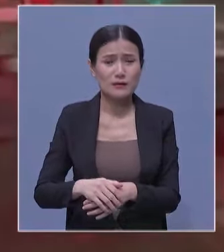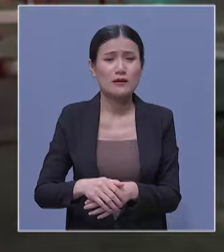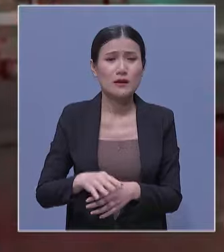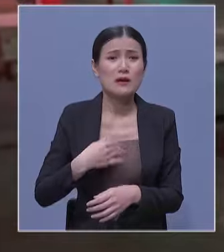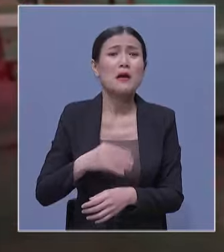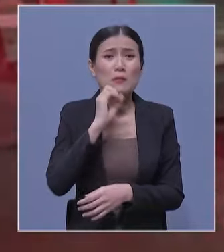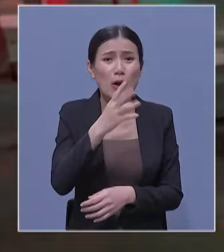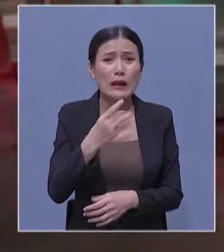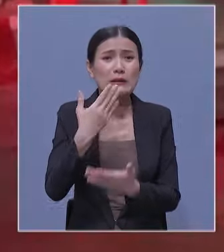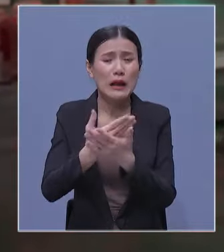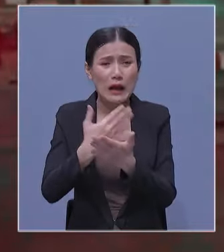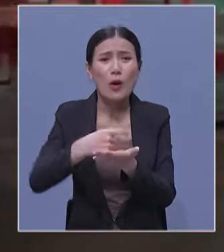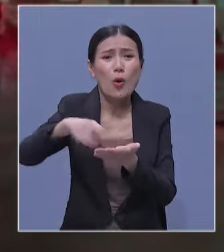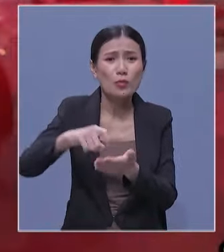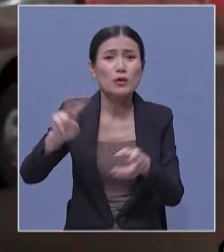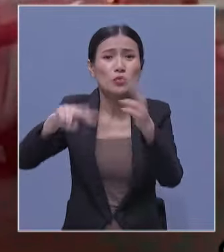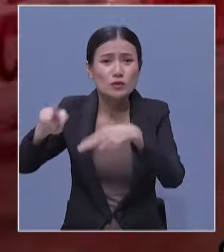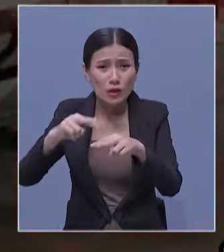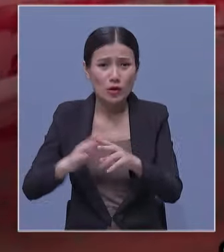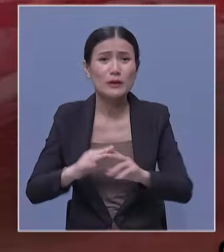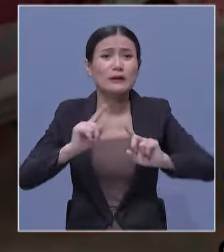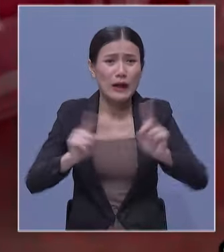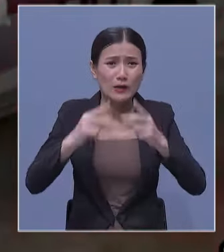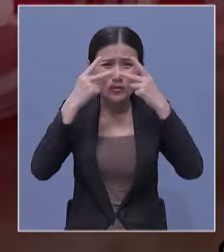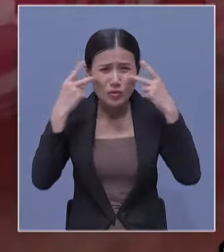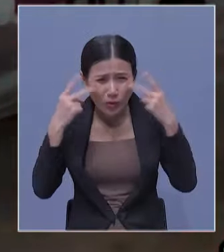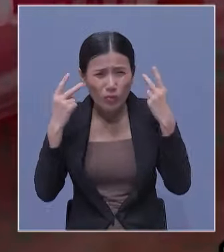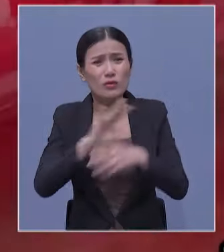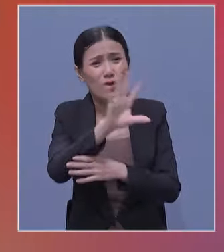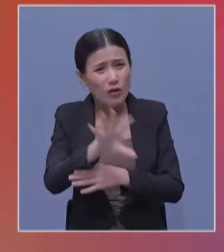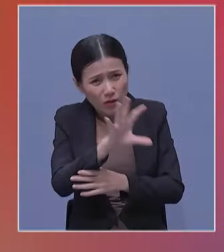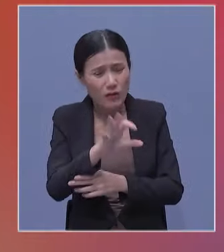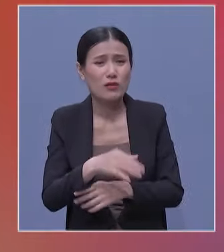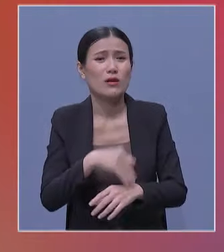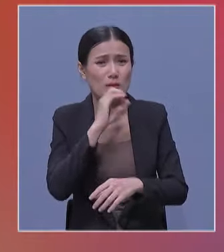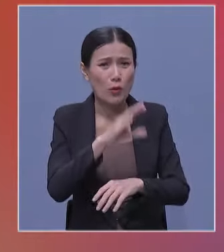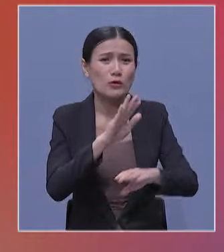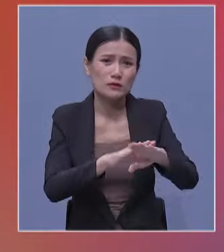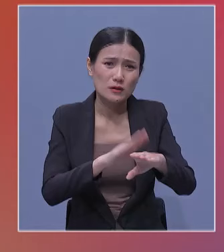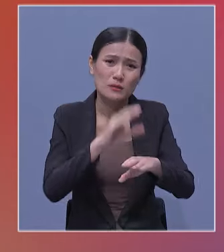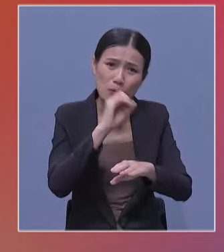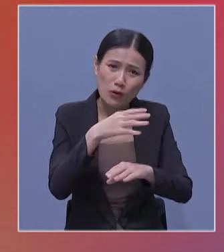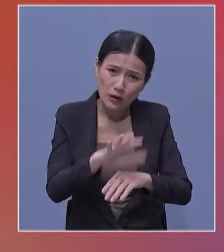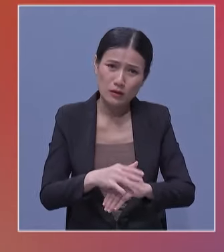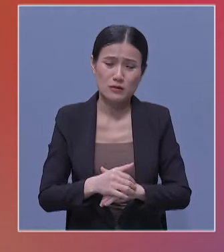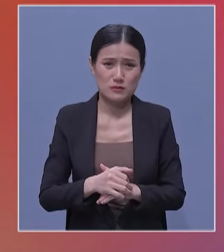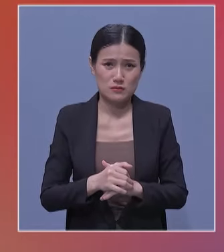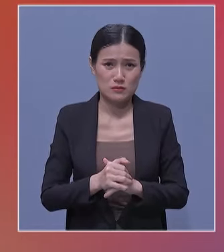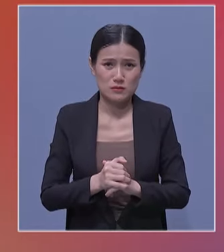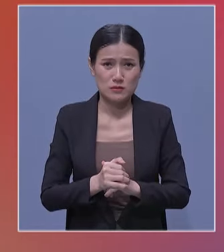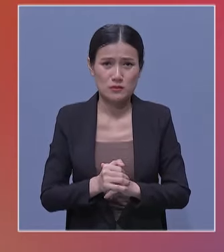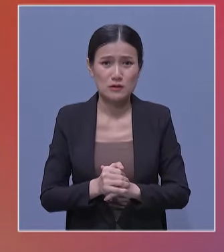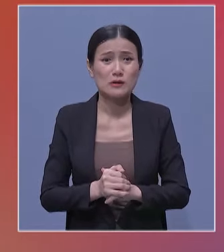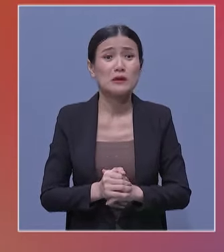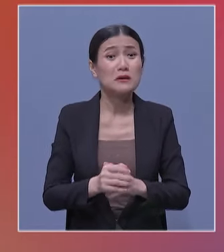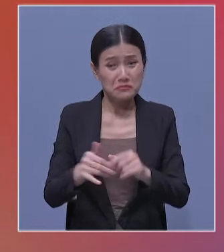สอบเนี่ยทั้งๆที่ขายพระมันวิสาเชพอันเดียวเลยเขาไม่ฟังเลยนี่ค่ะโอหดีนะเนี่ยยคมีความชอบให้